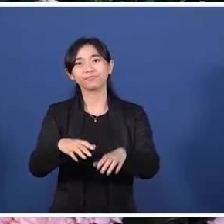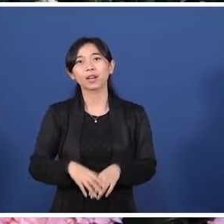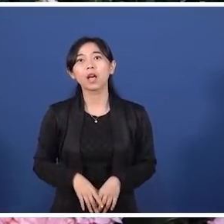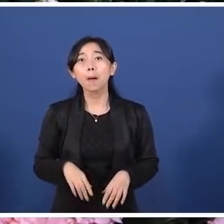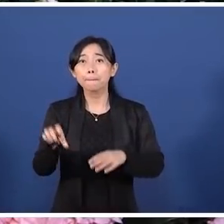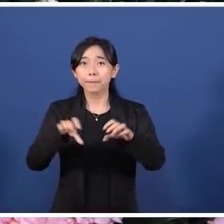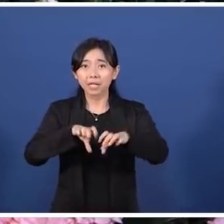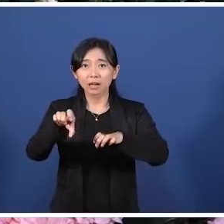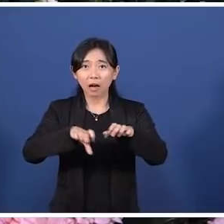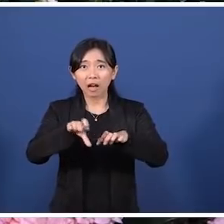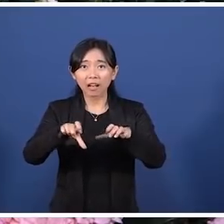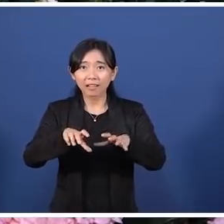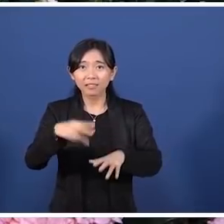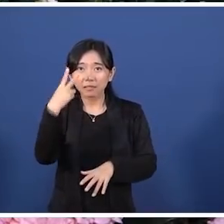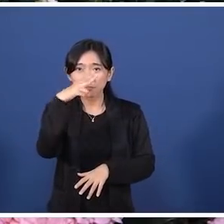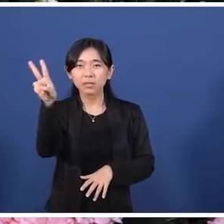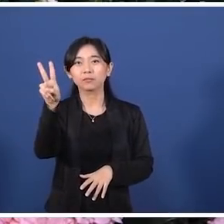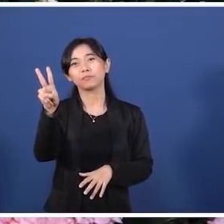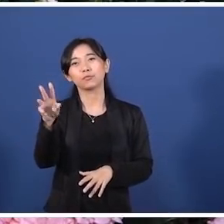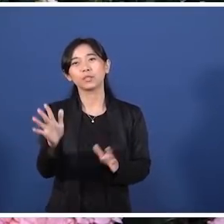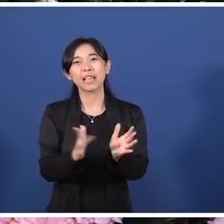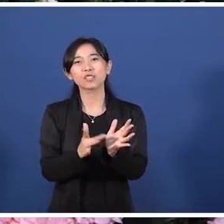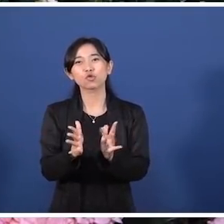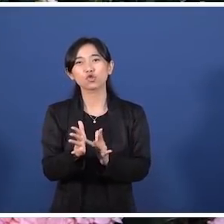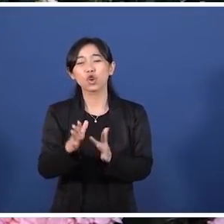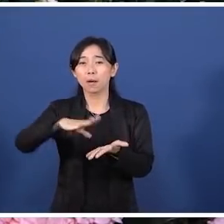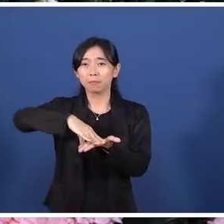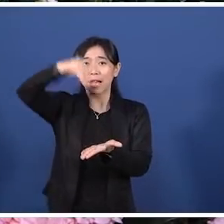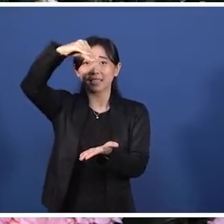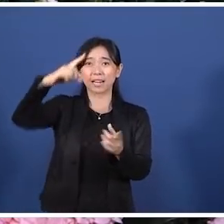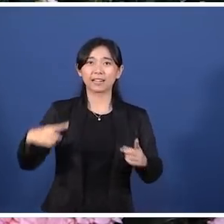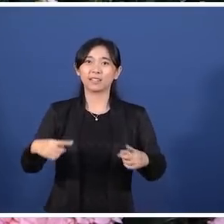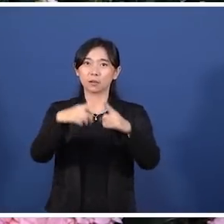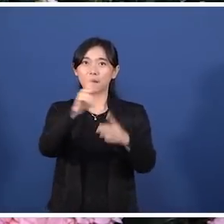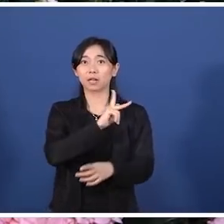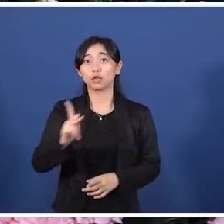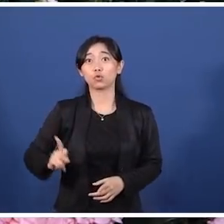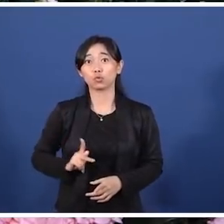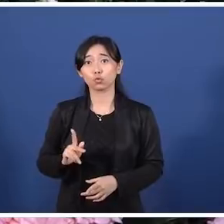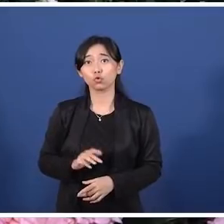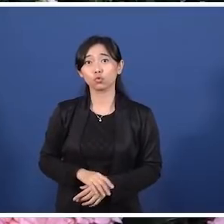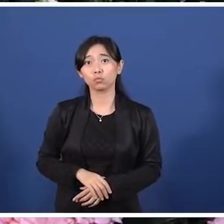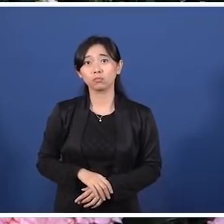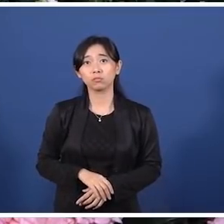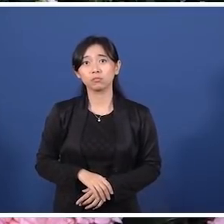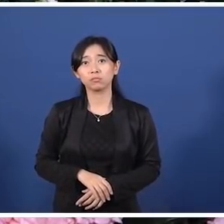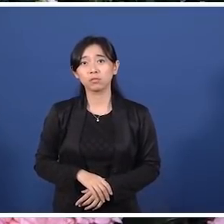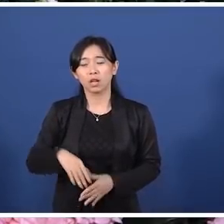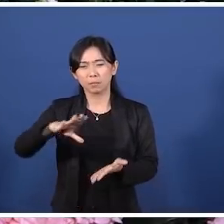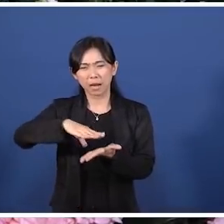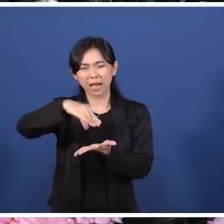bergerak untuk menemui Kristus, belajar kepada Kristus, mendalami secara